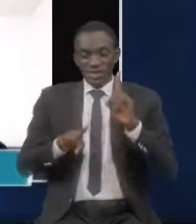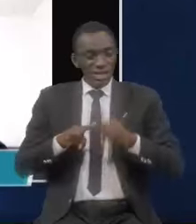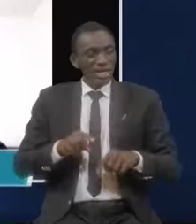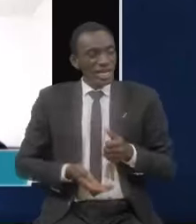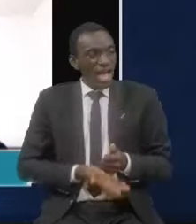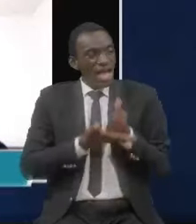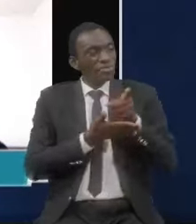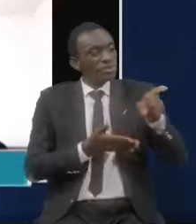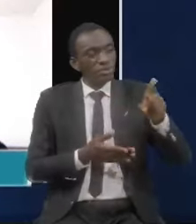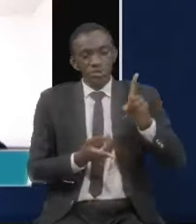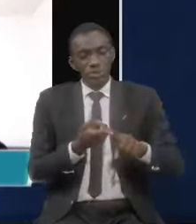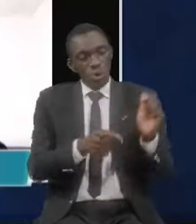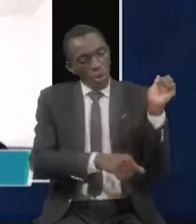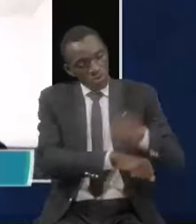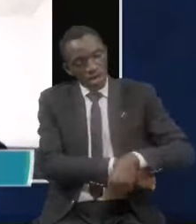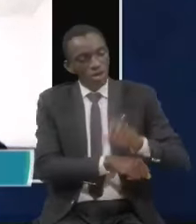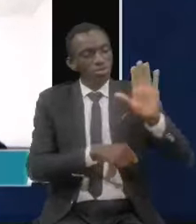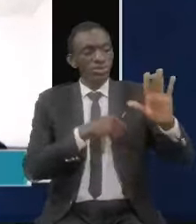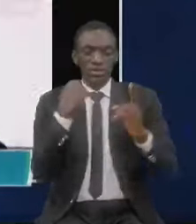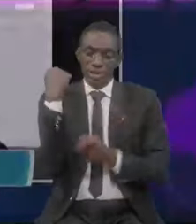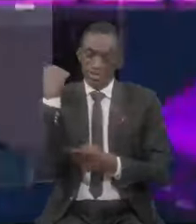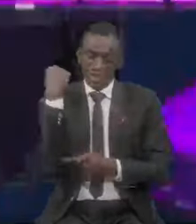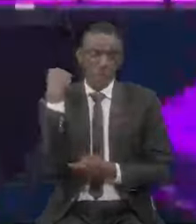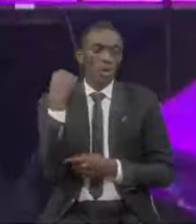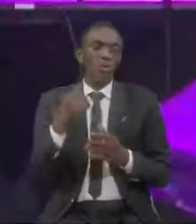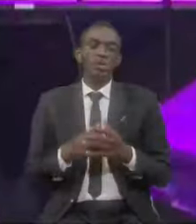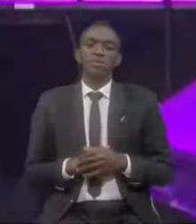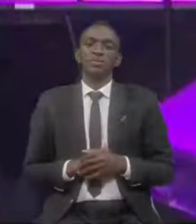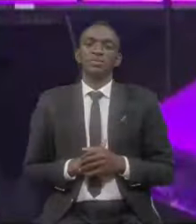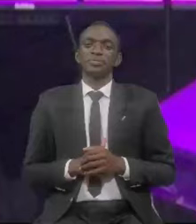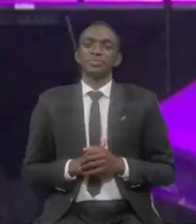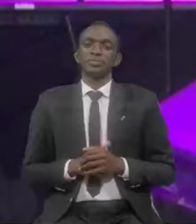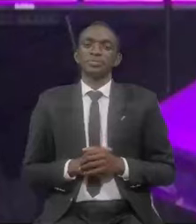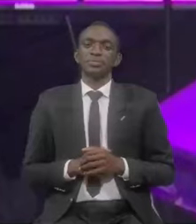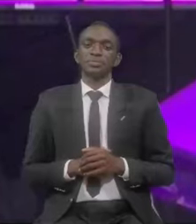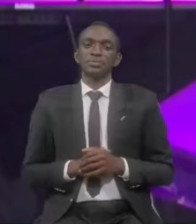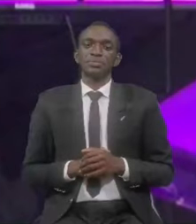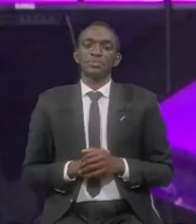Le juge qui t'a dit je te pardonne ne peut te donner la force et le pouvoir